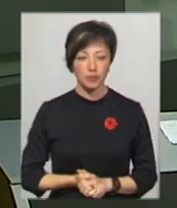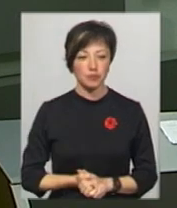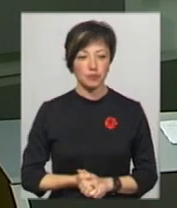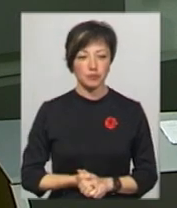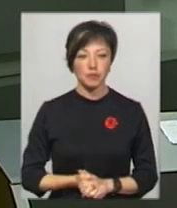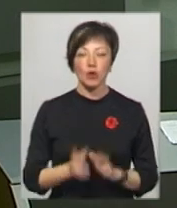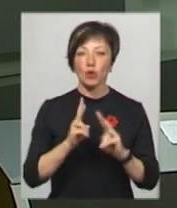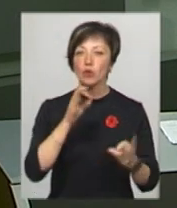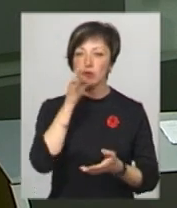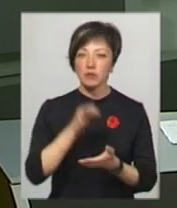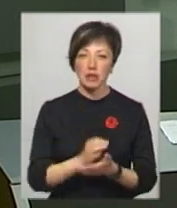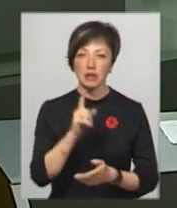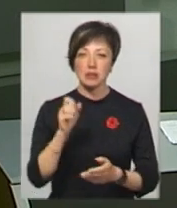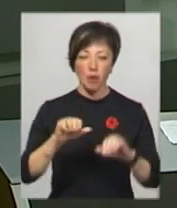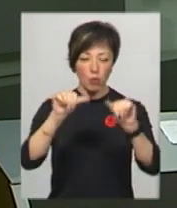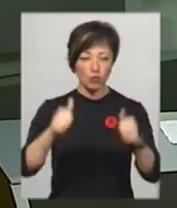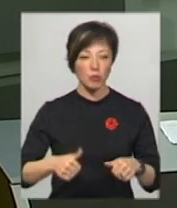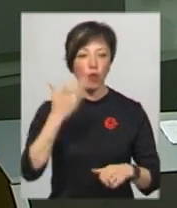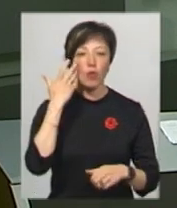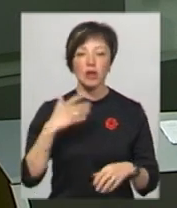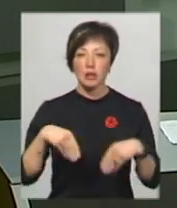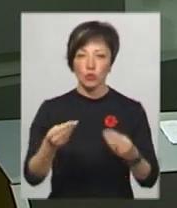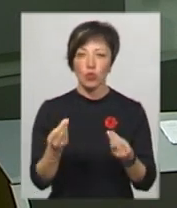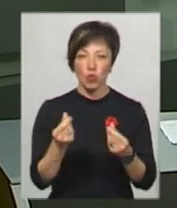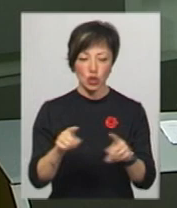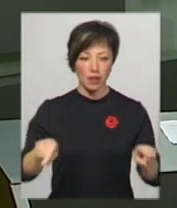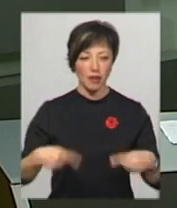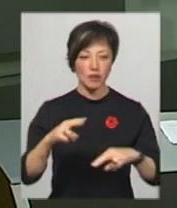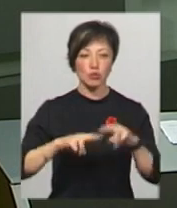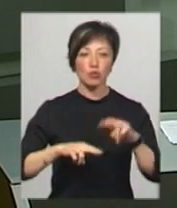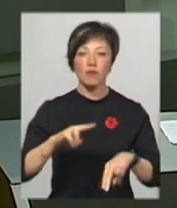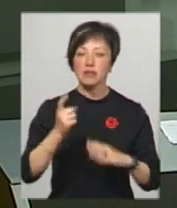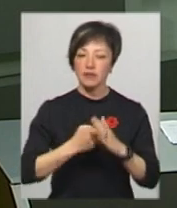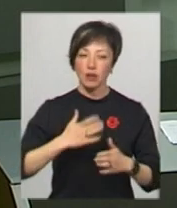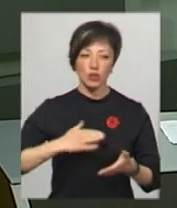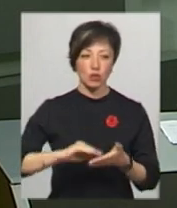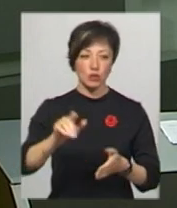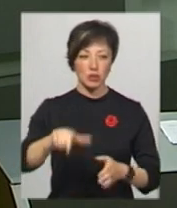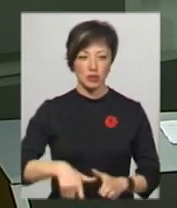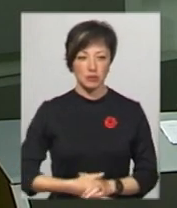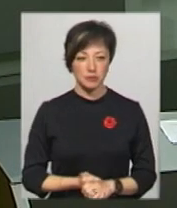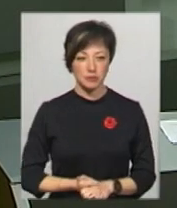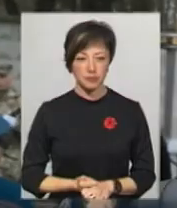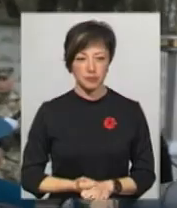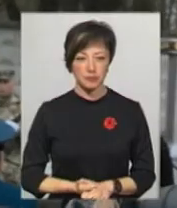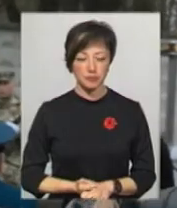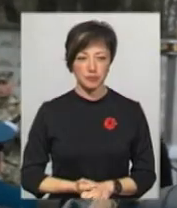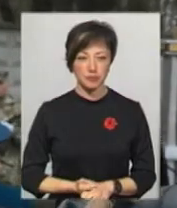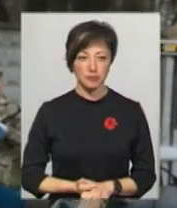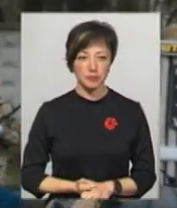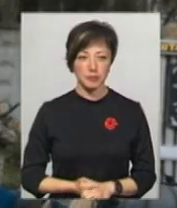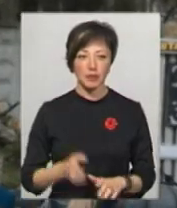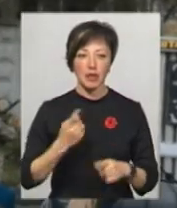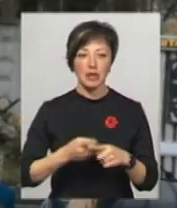Черниш. Хто відповідає за монумент та коли нададуть гроші на його відбудову, дізнавалась Анна Чесановська.